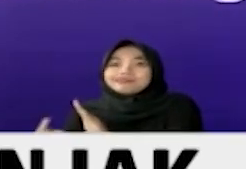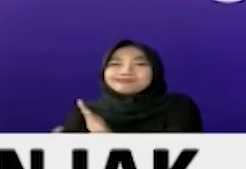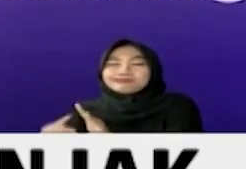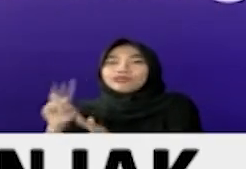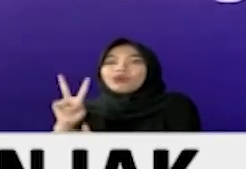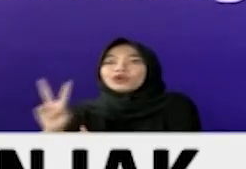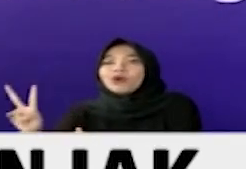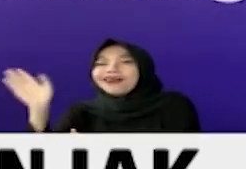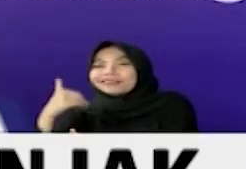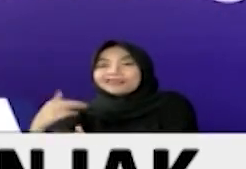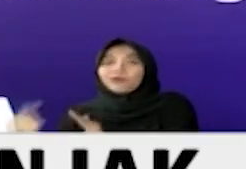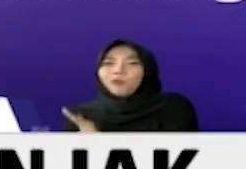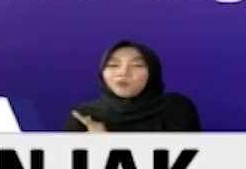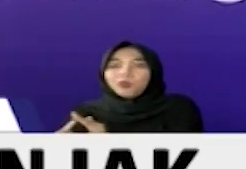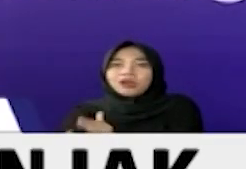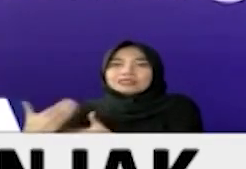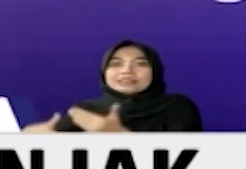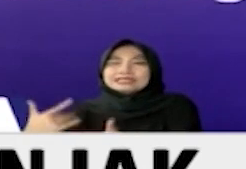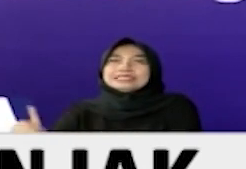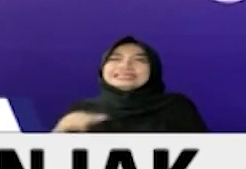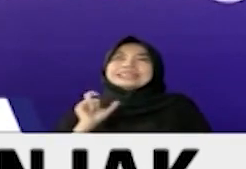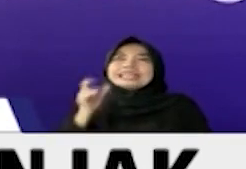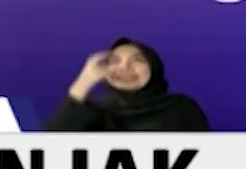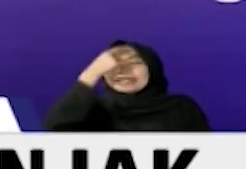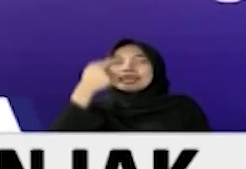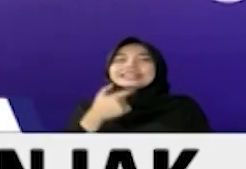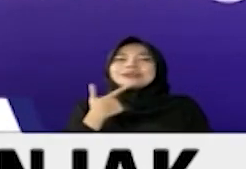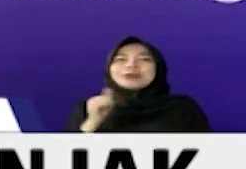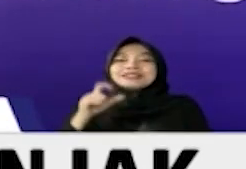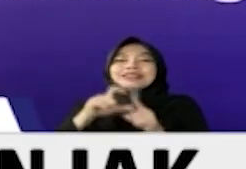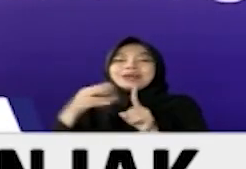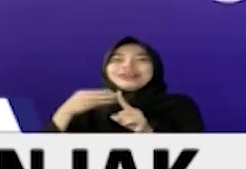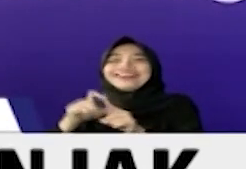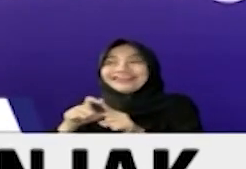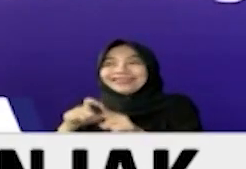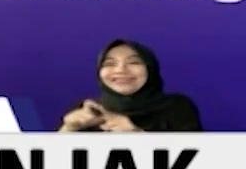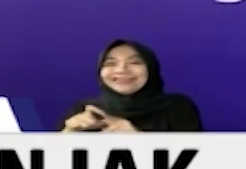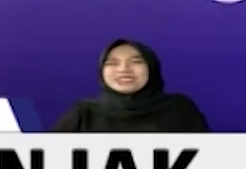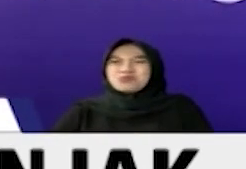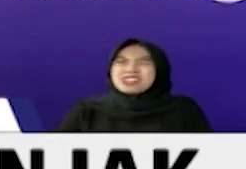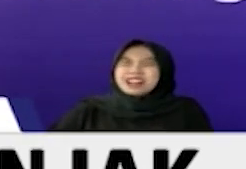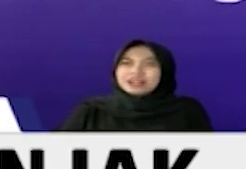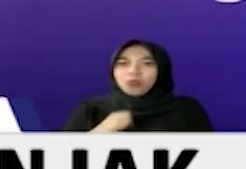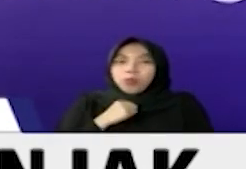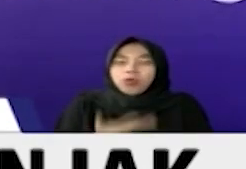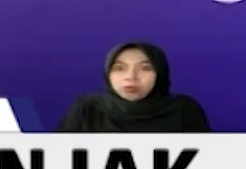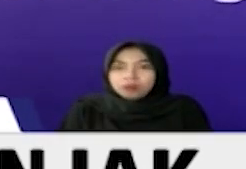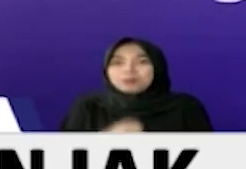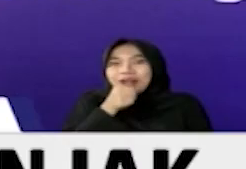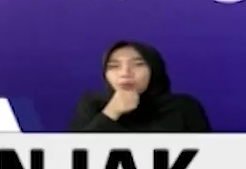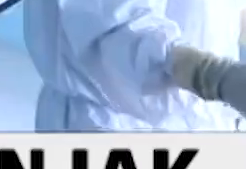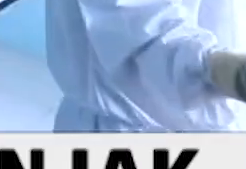di rumah sakit. Gejalanya seperti demam berdarah, ya, melemas, pusing, mual, tetapi plus